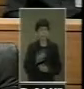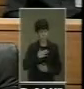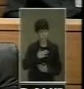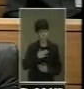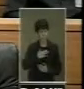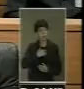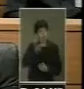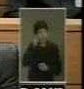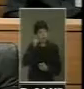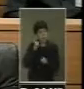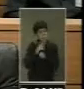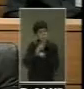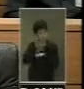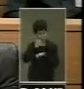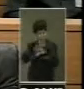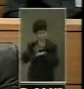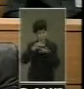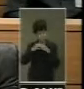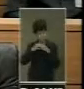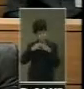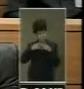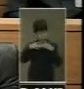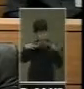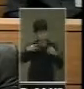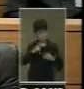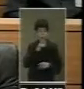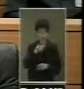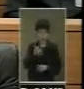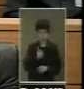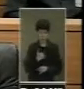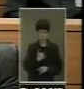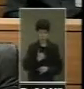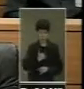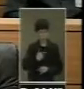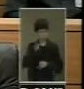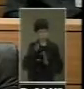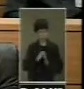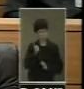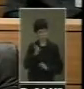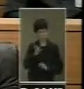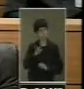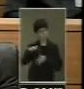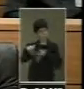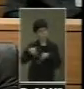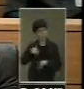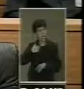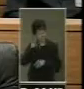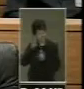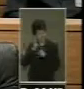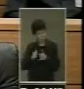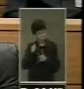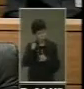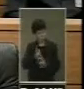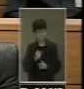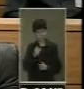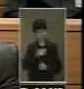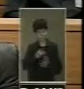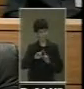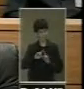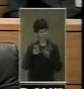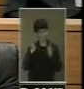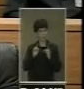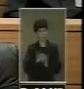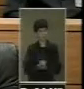องที่ท่านผู้นำฝ่ายค้านบอกว่าผมไม่ใช่คนดีของรัฐบาลแต่เป็นคนดีของประชาชนซึ่งต่างจากผม